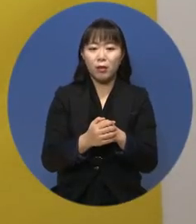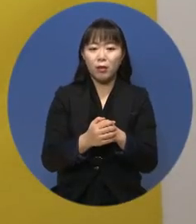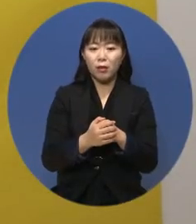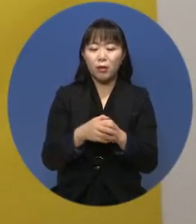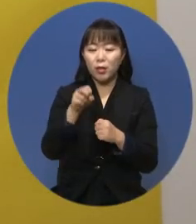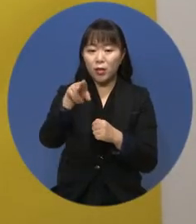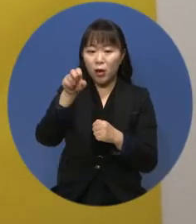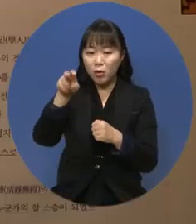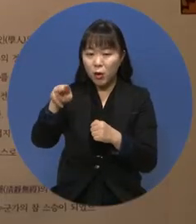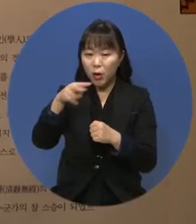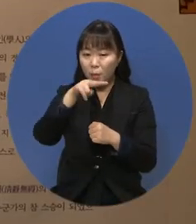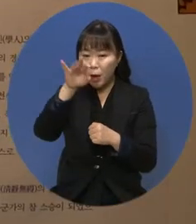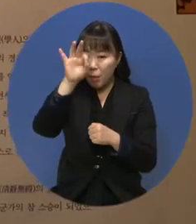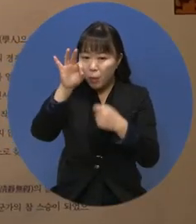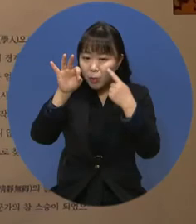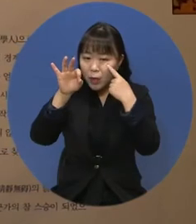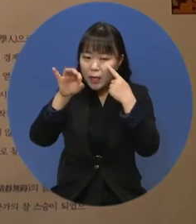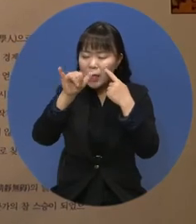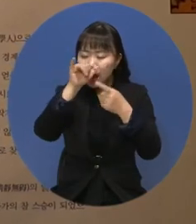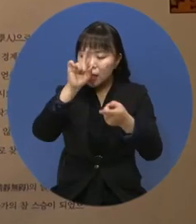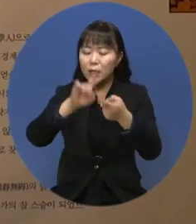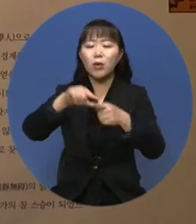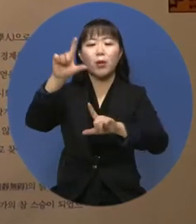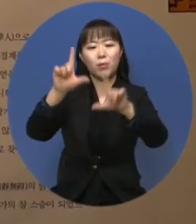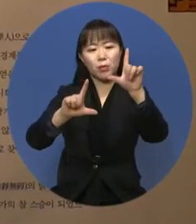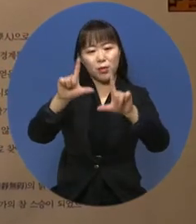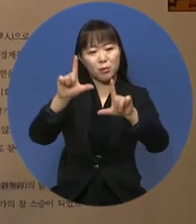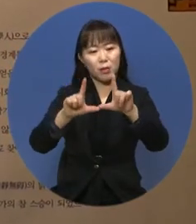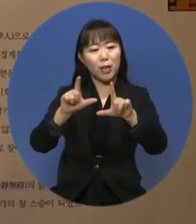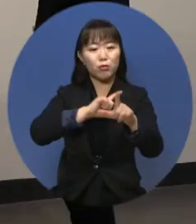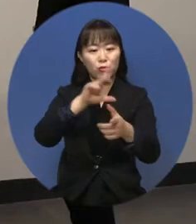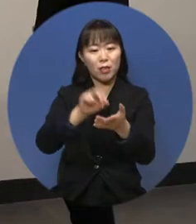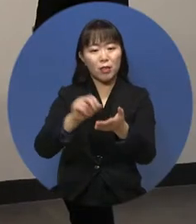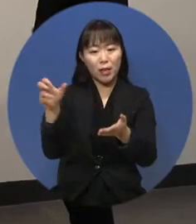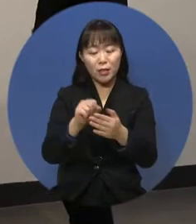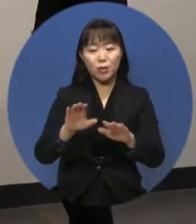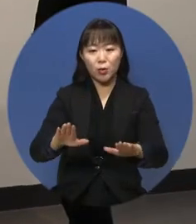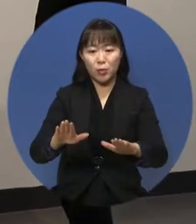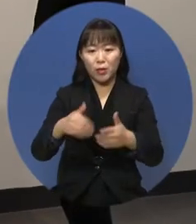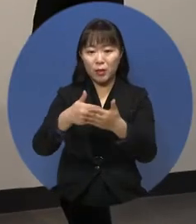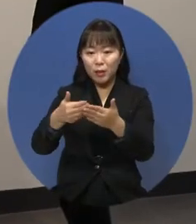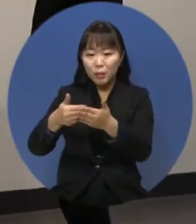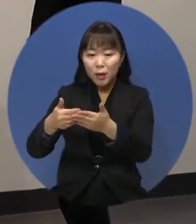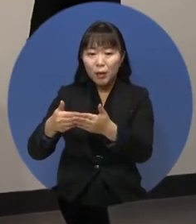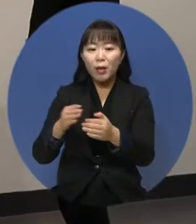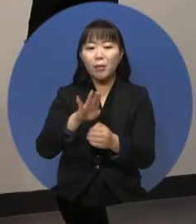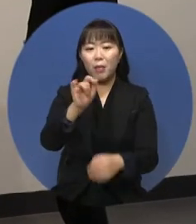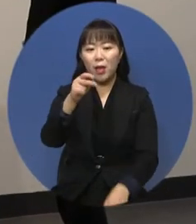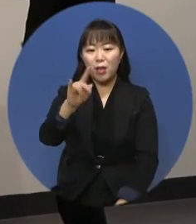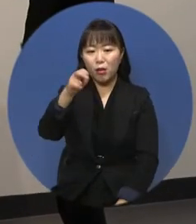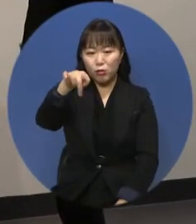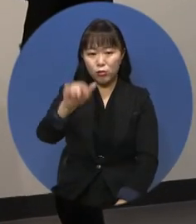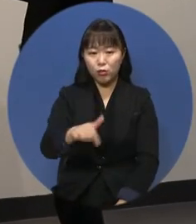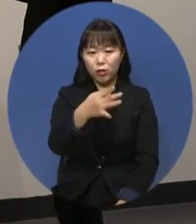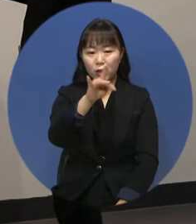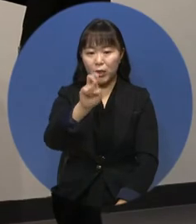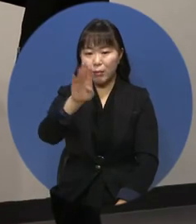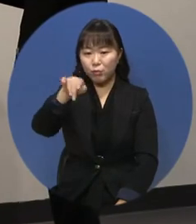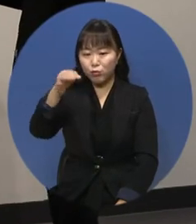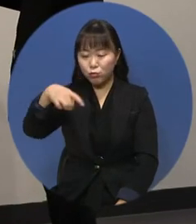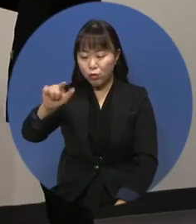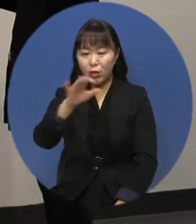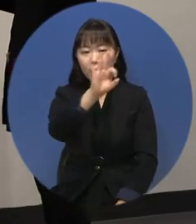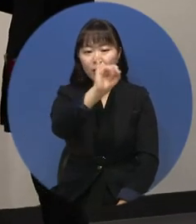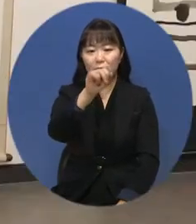눈 배 이른바 있는 그대로의 모습 이라는 주제로 열린 이번 창립 전에는 배현숙 남보원 이장우